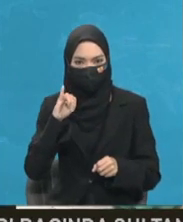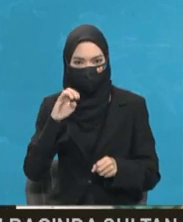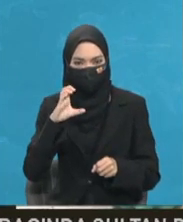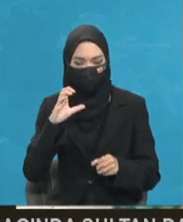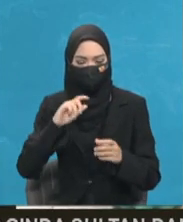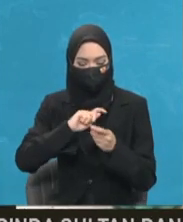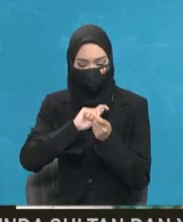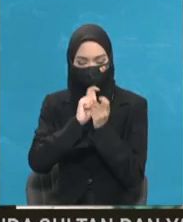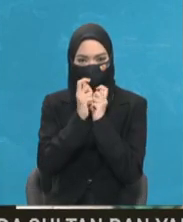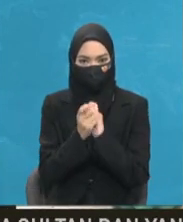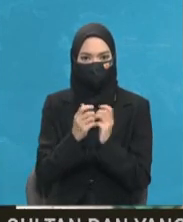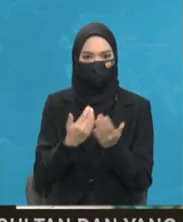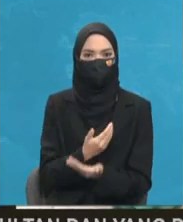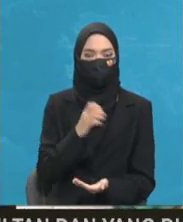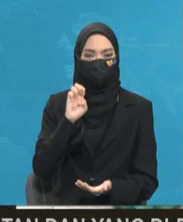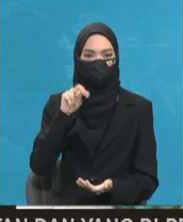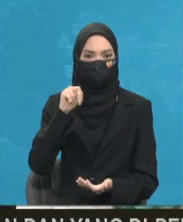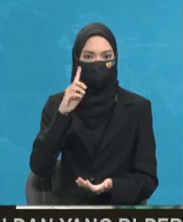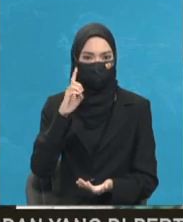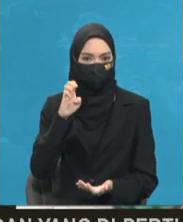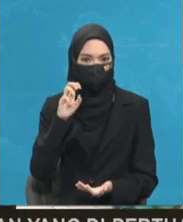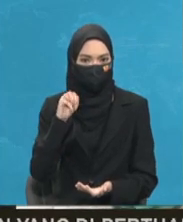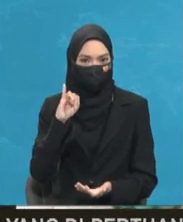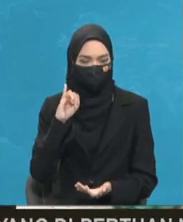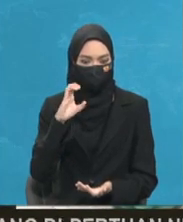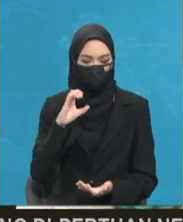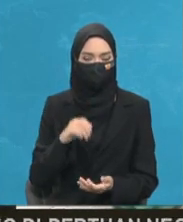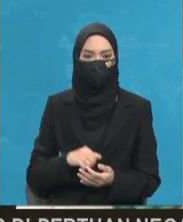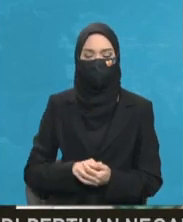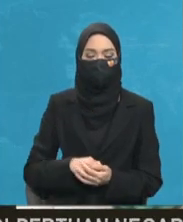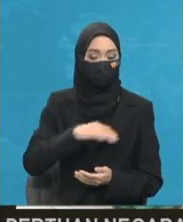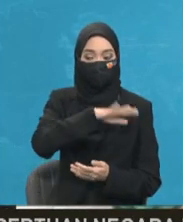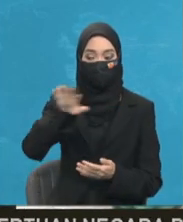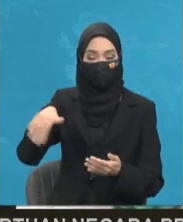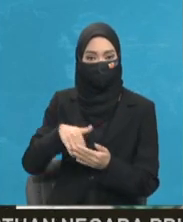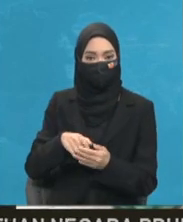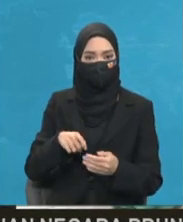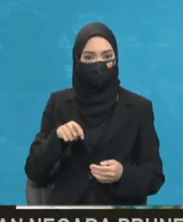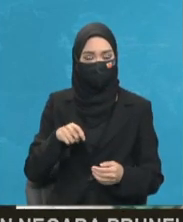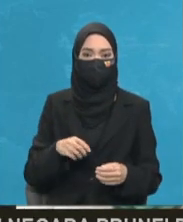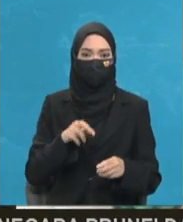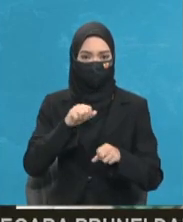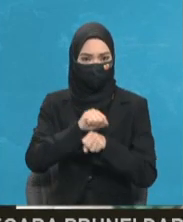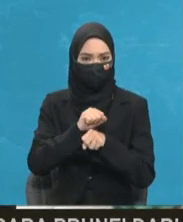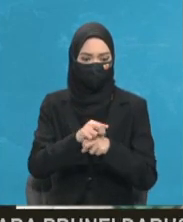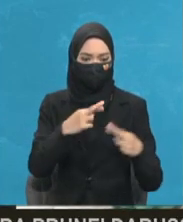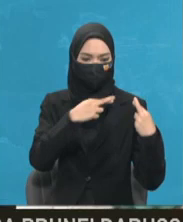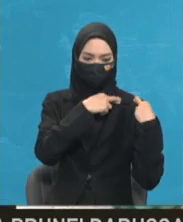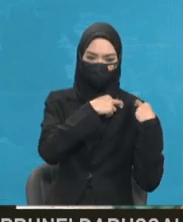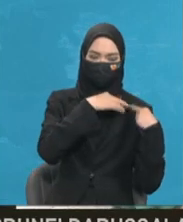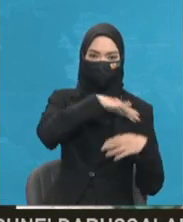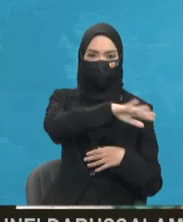adalah tanggung jawab kita semua Plus Hai dimana peranan orang awam